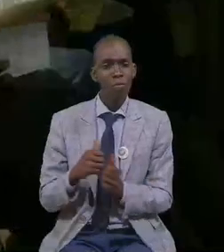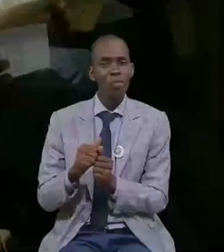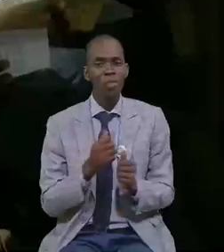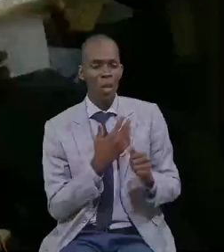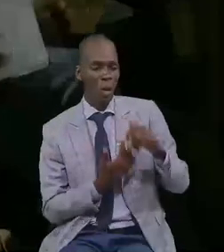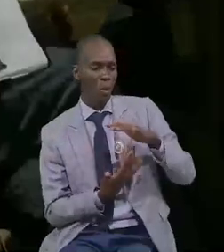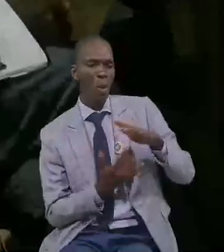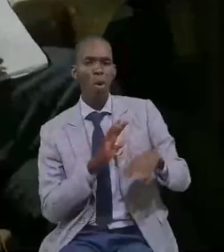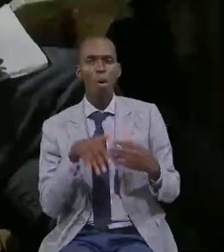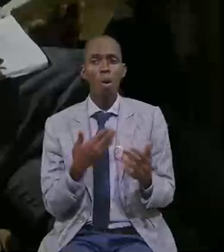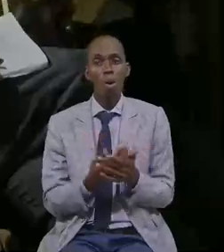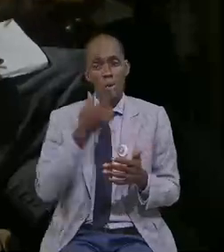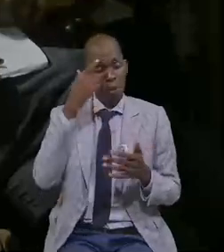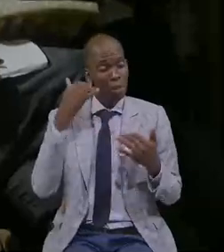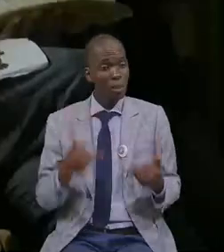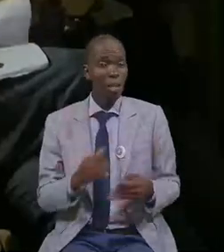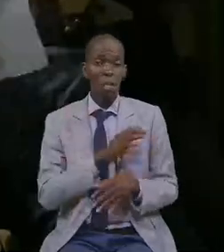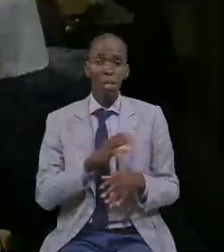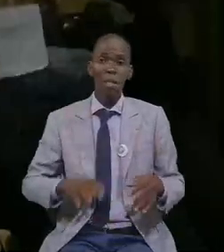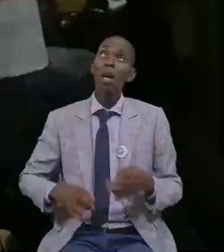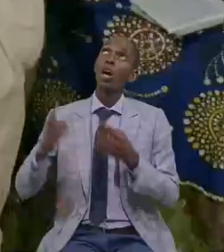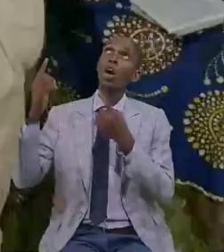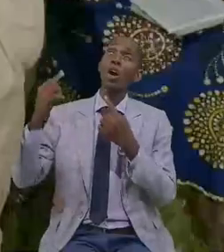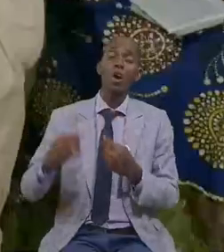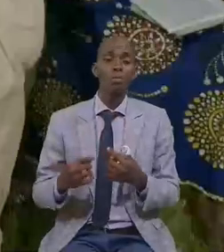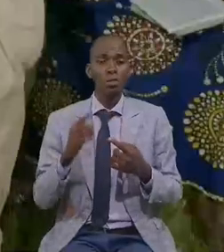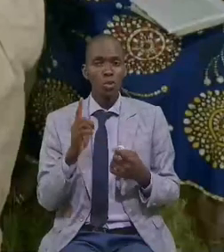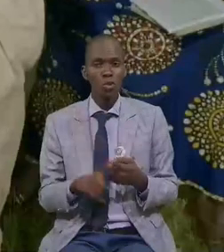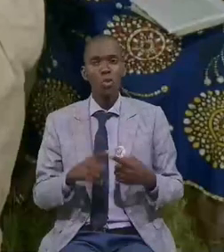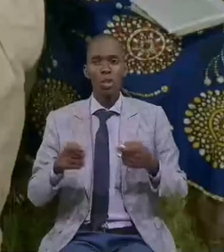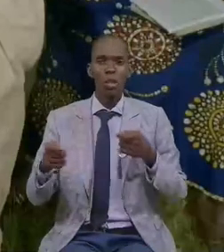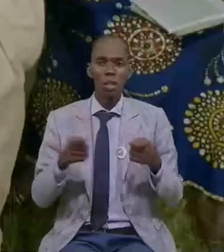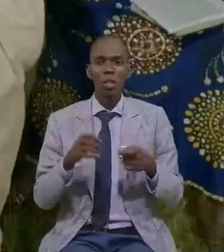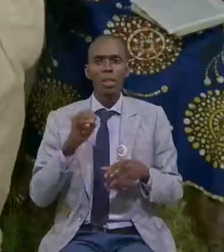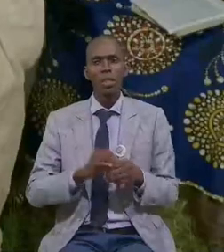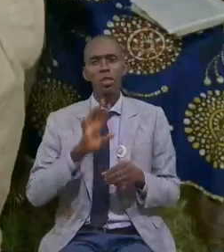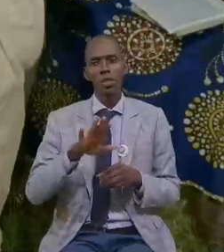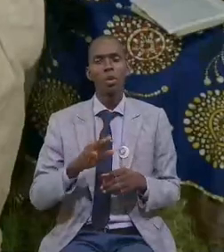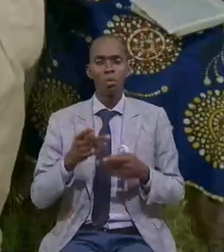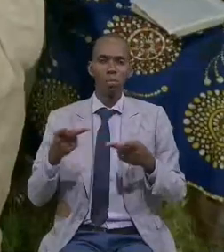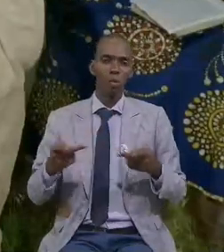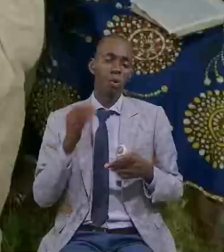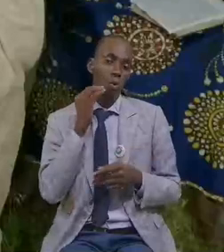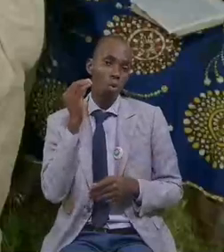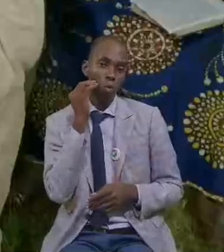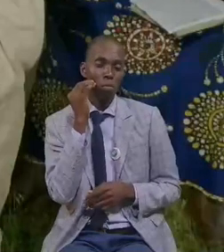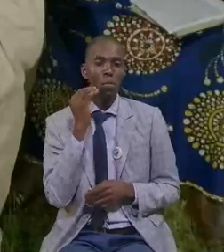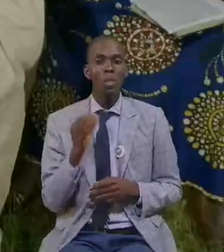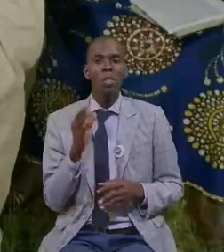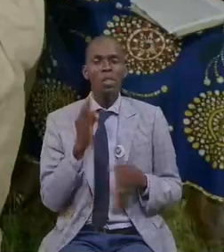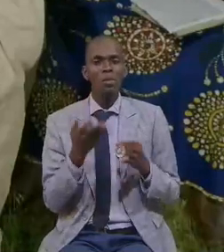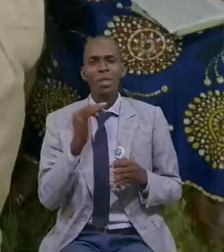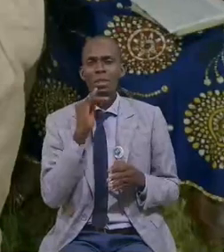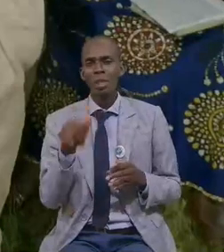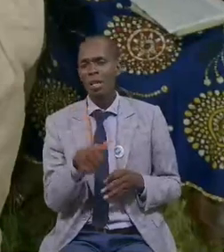cela parce que maintenant, Christ vient, il vient régner dans votre demeure. S'il y a un